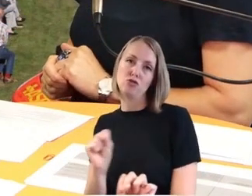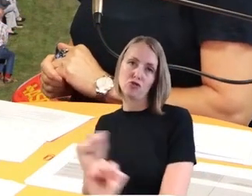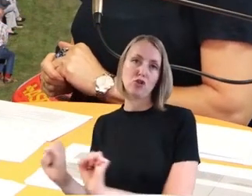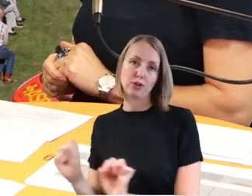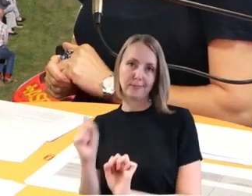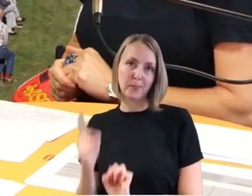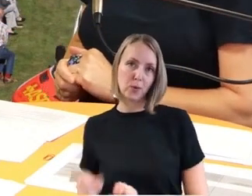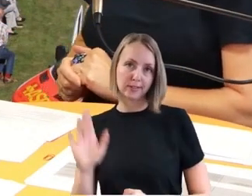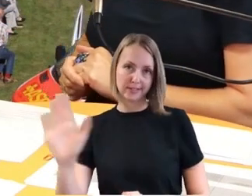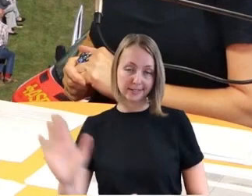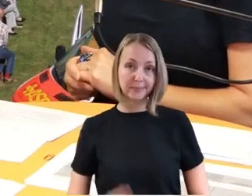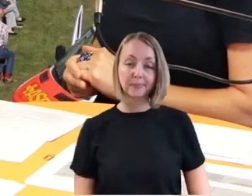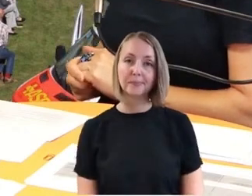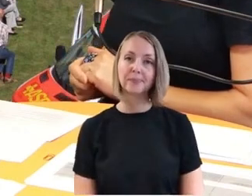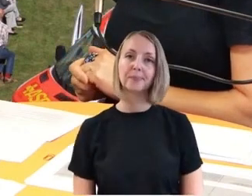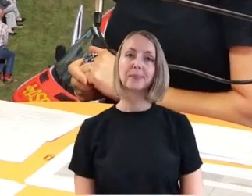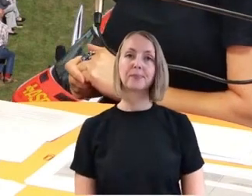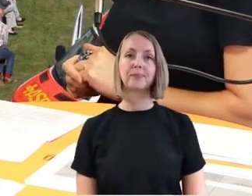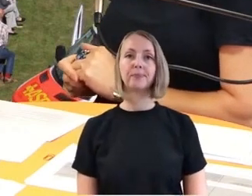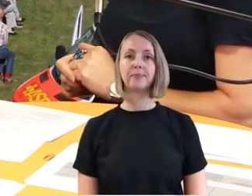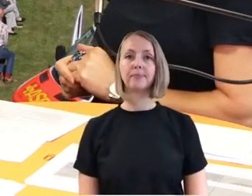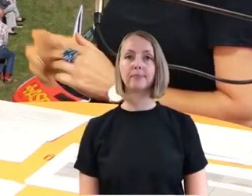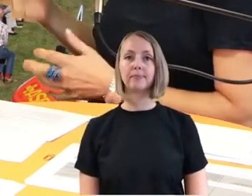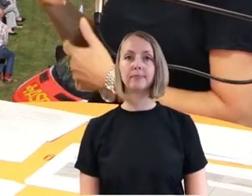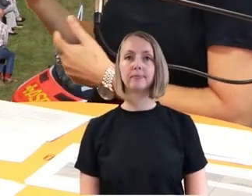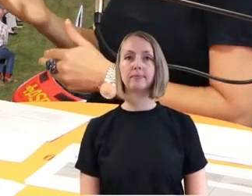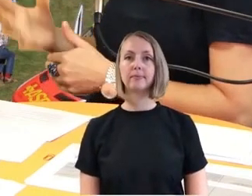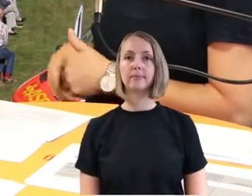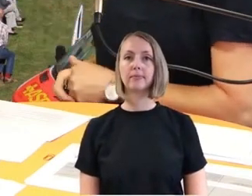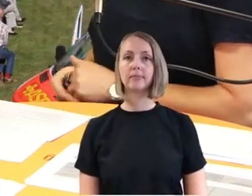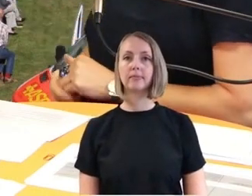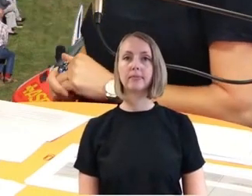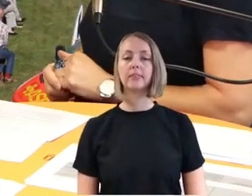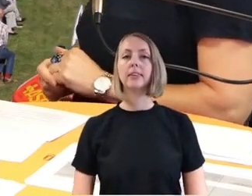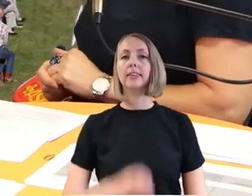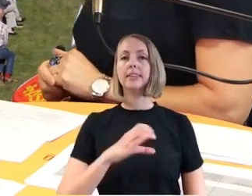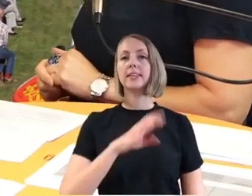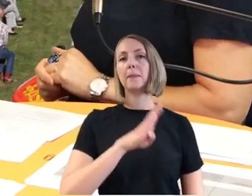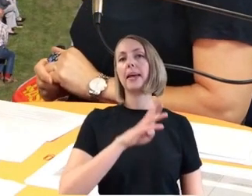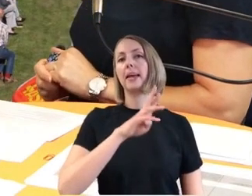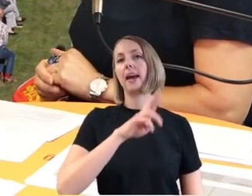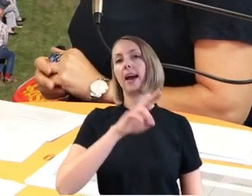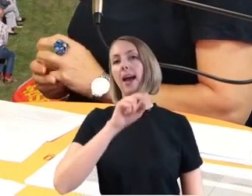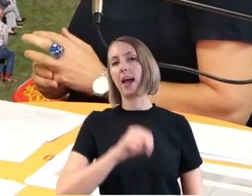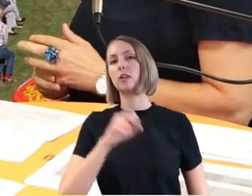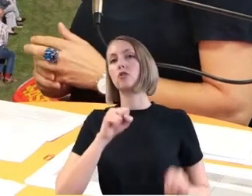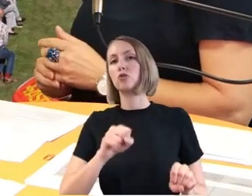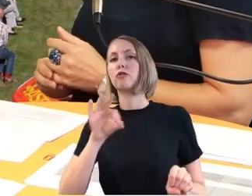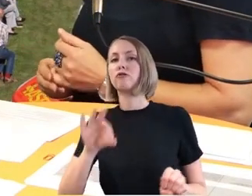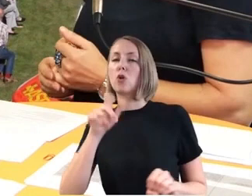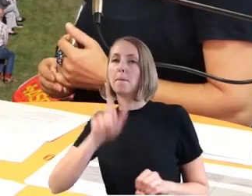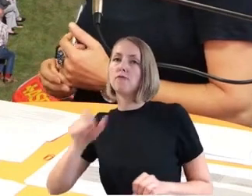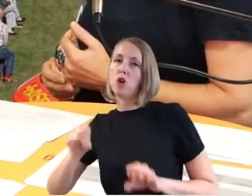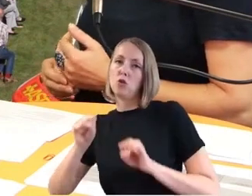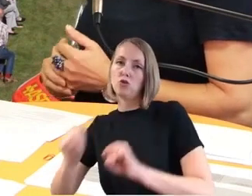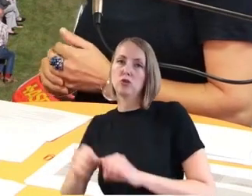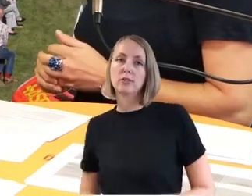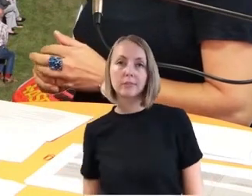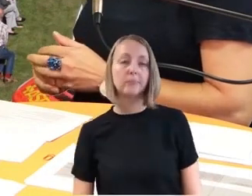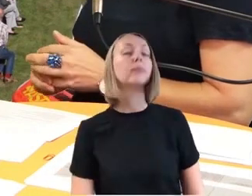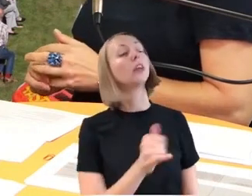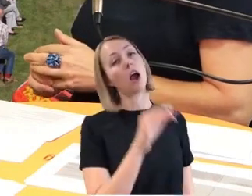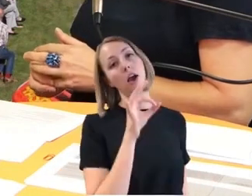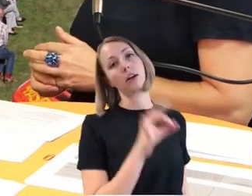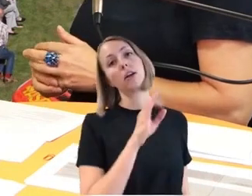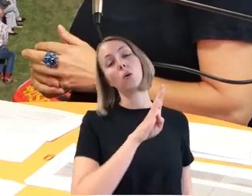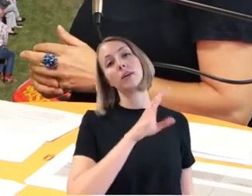gewährleisten also der cbm schutz im bevölkerungsschutz ganz genau das heißt eine cbn lage also